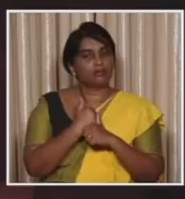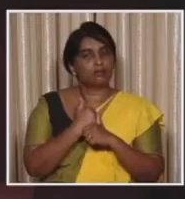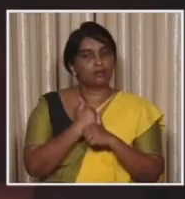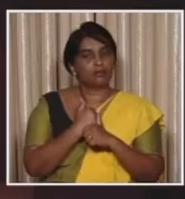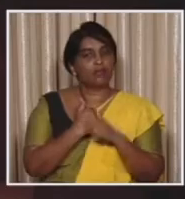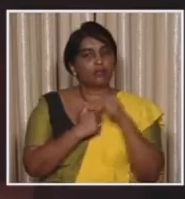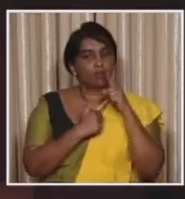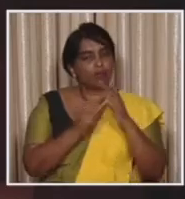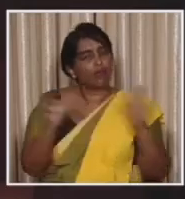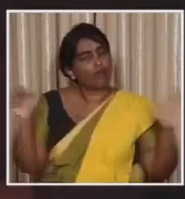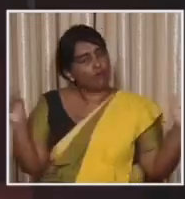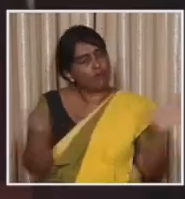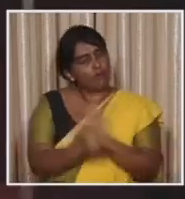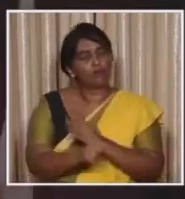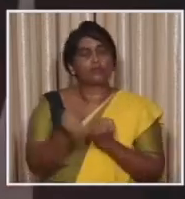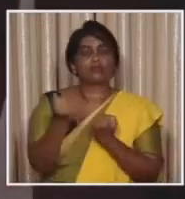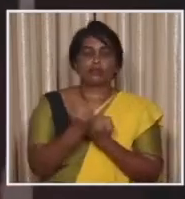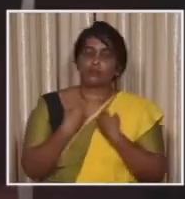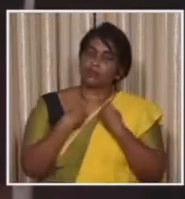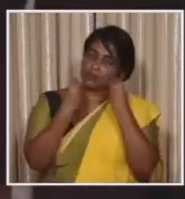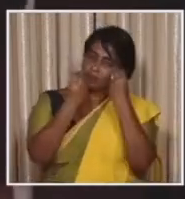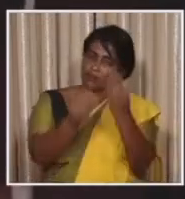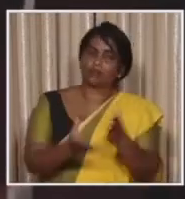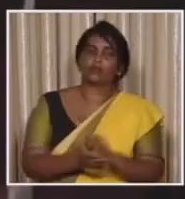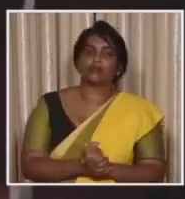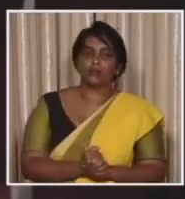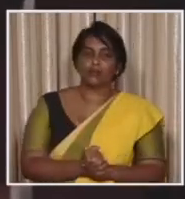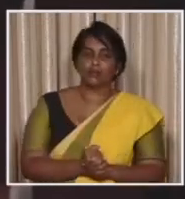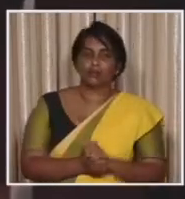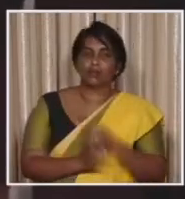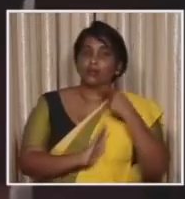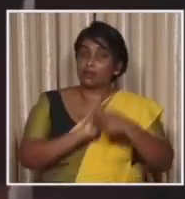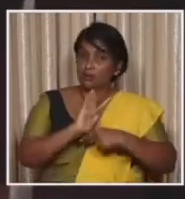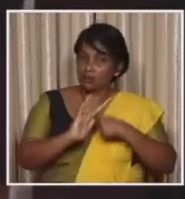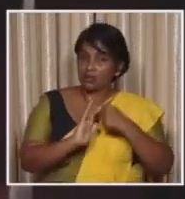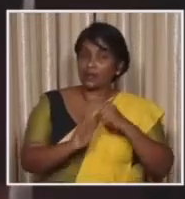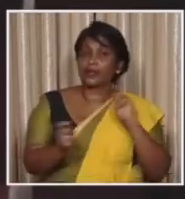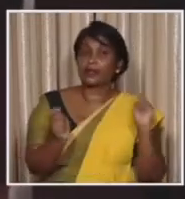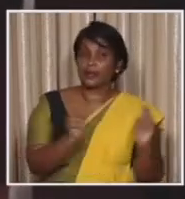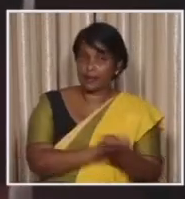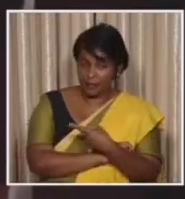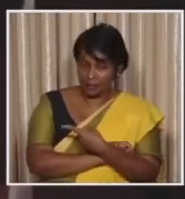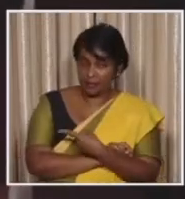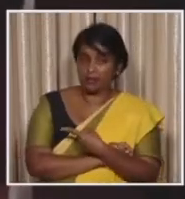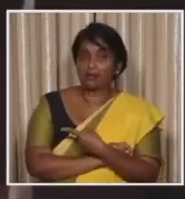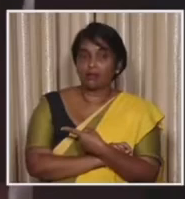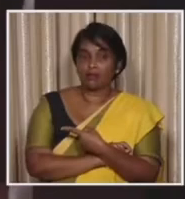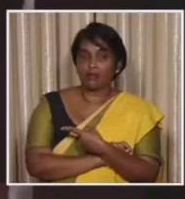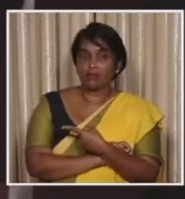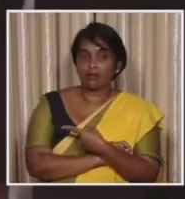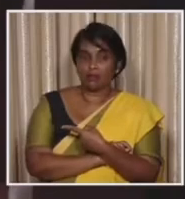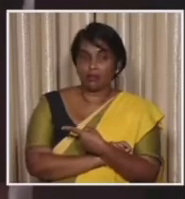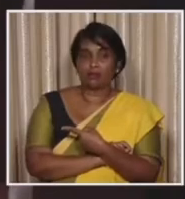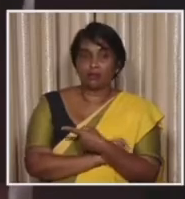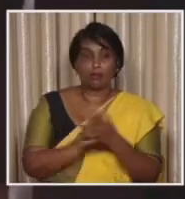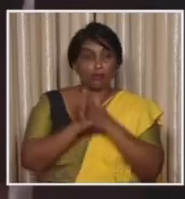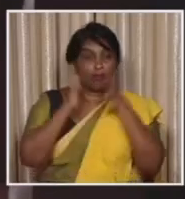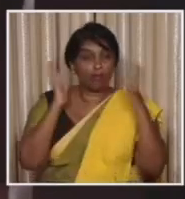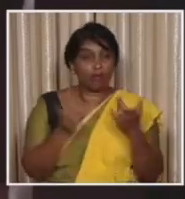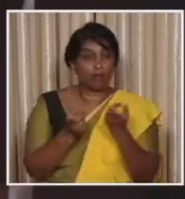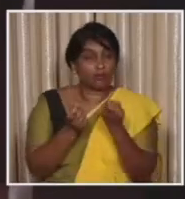ඒ සඳහා උපරිම සහයෝගය අපි ලබා දෙන්න. මේ ශ්‍රී ලංකා ක්‍රිකට් එකේ මේ මහා